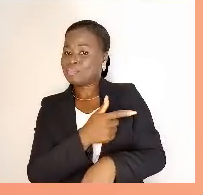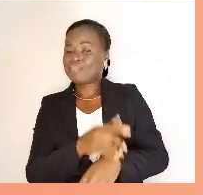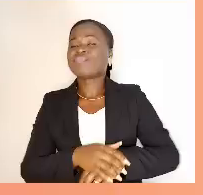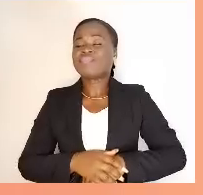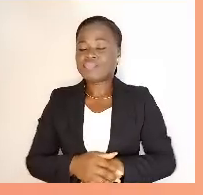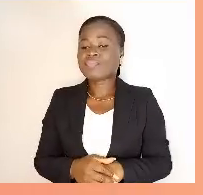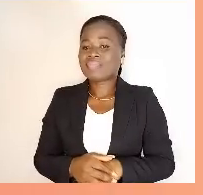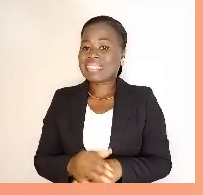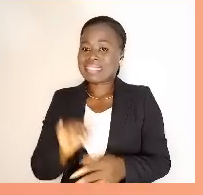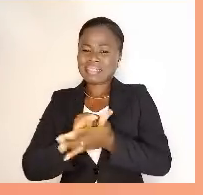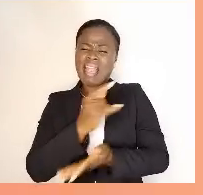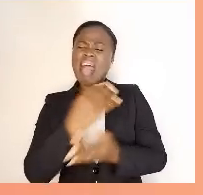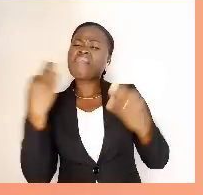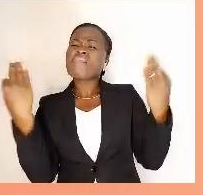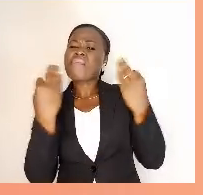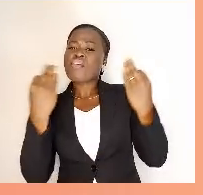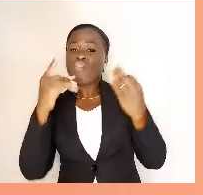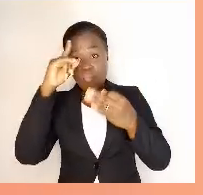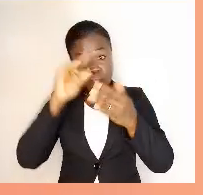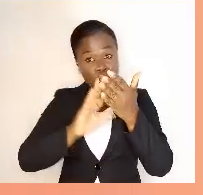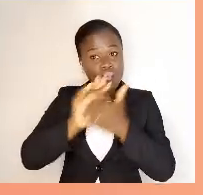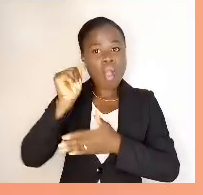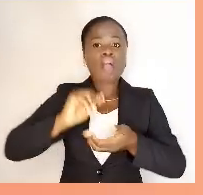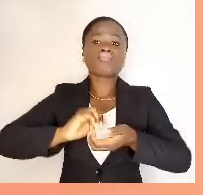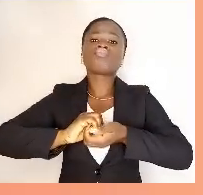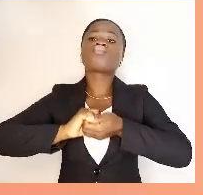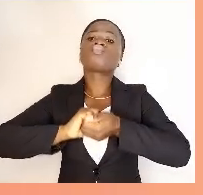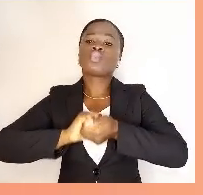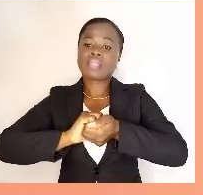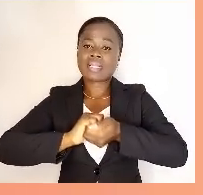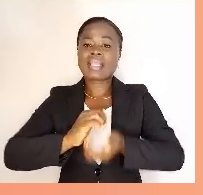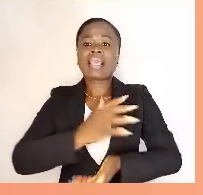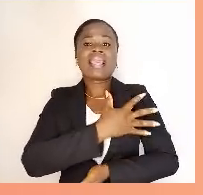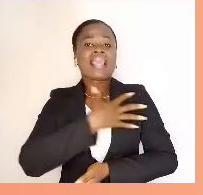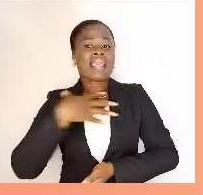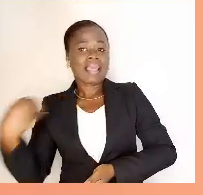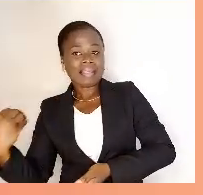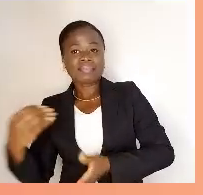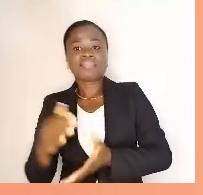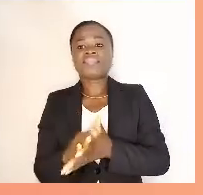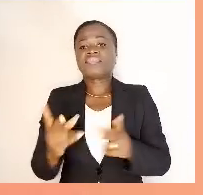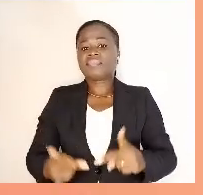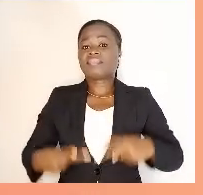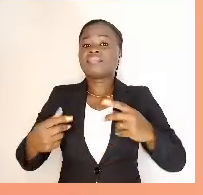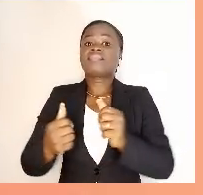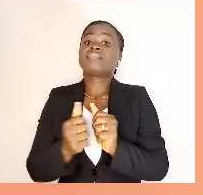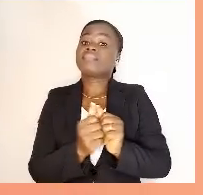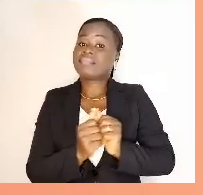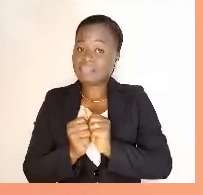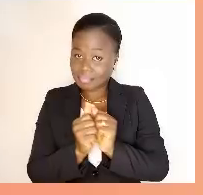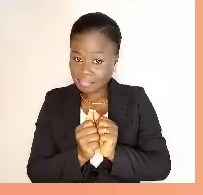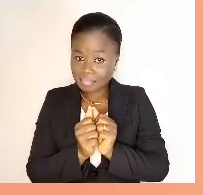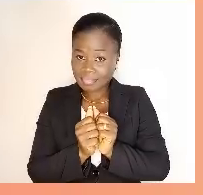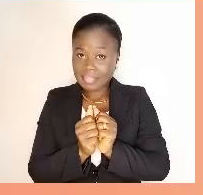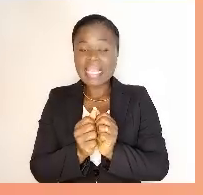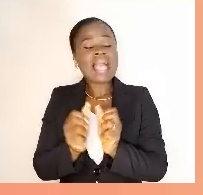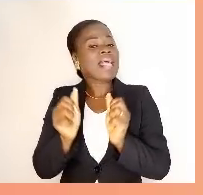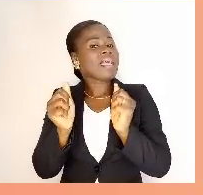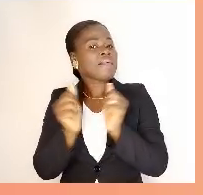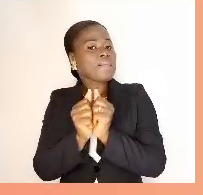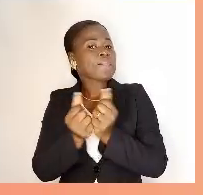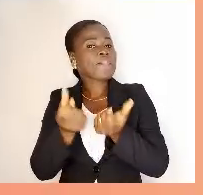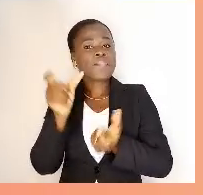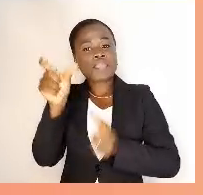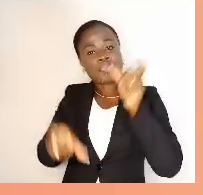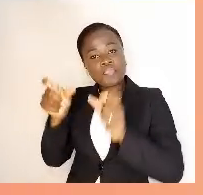cette fête de la foi, de la solidarité et de la convivialité, en compagnie de